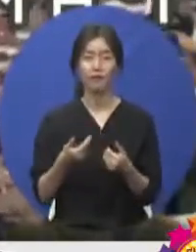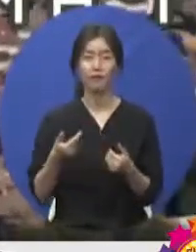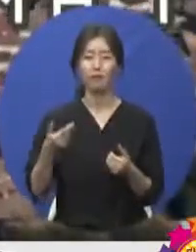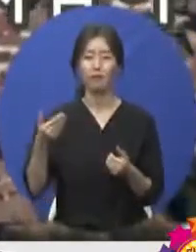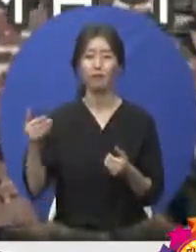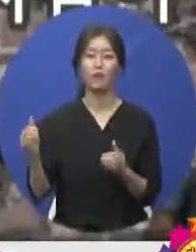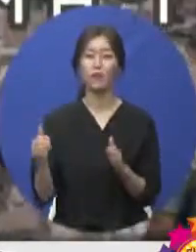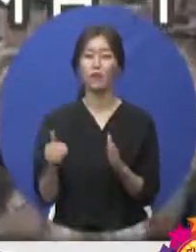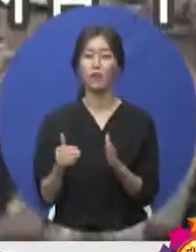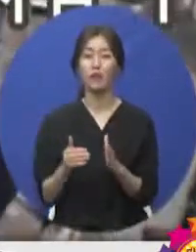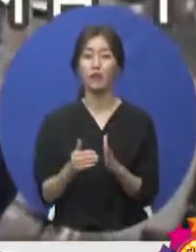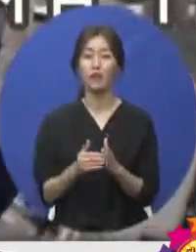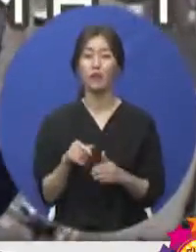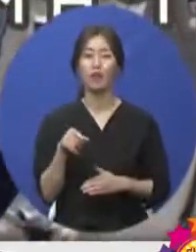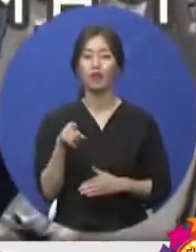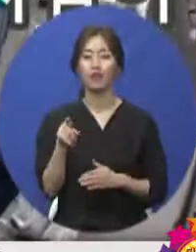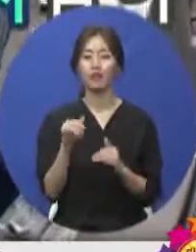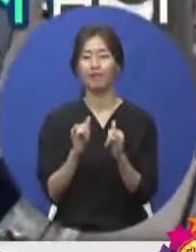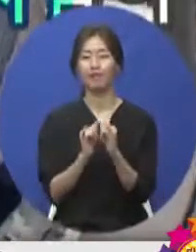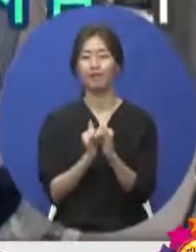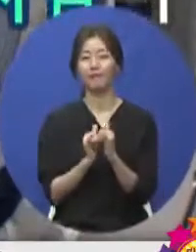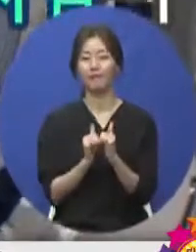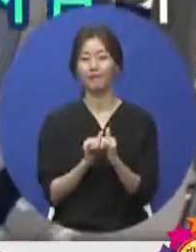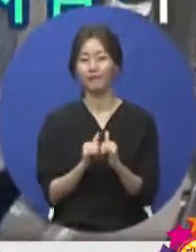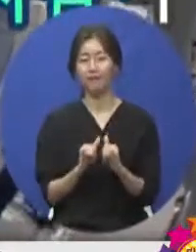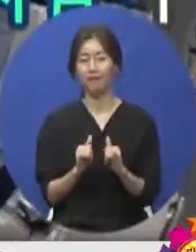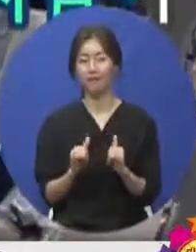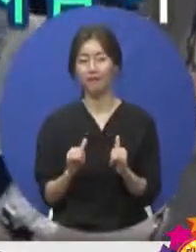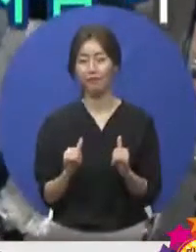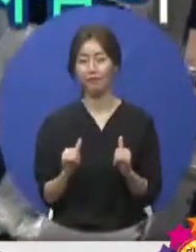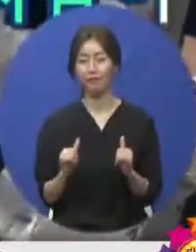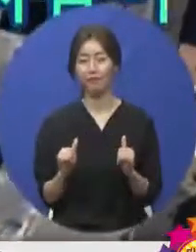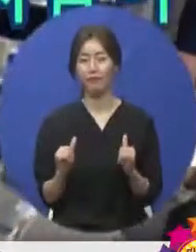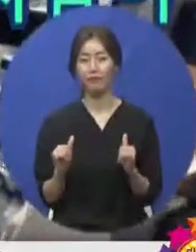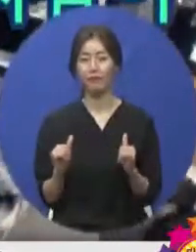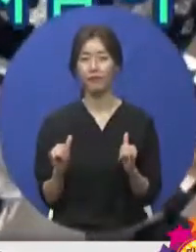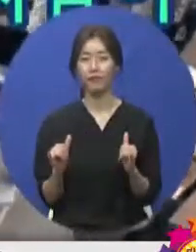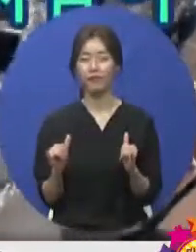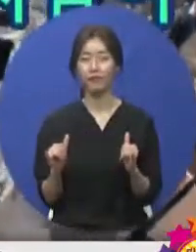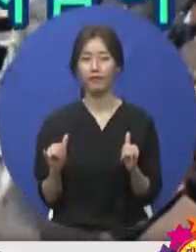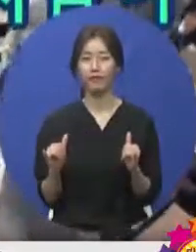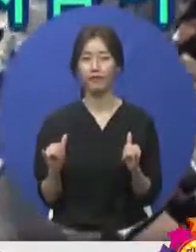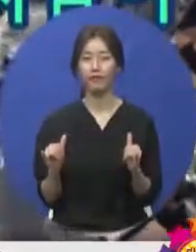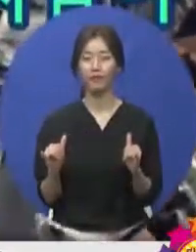각오 없는 그 사람이